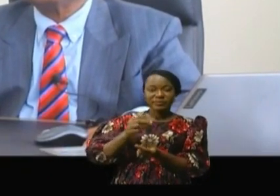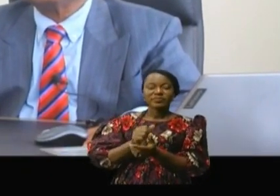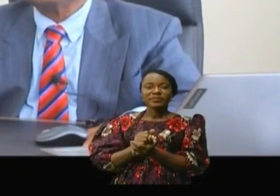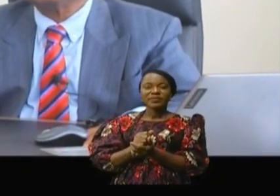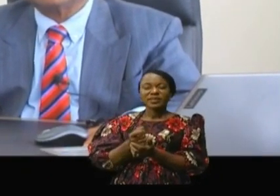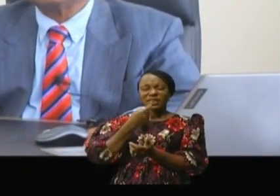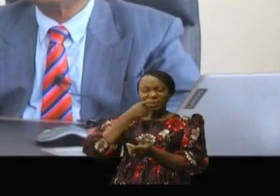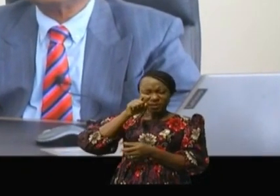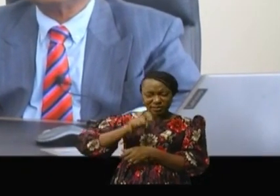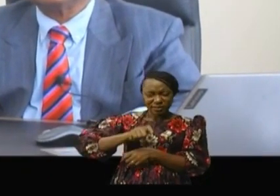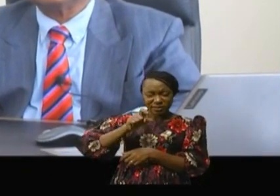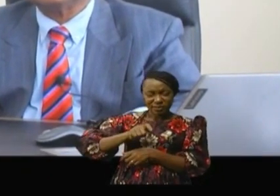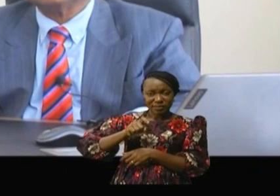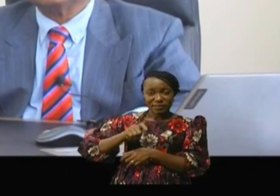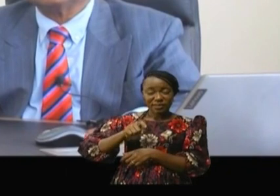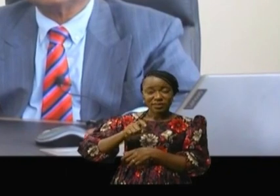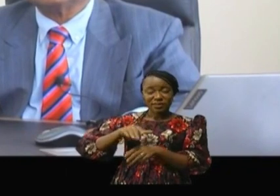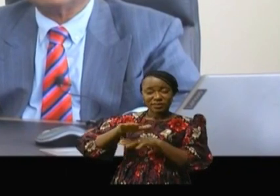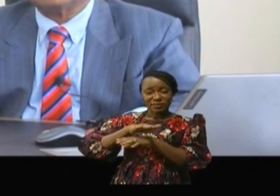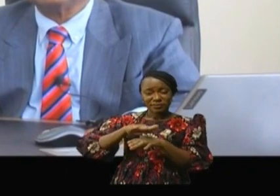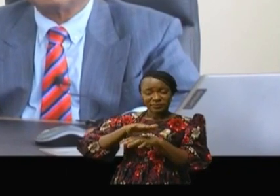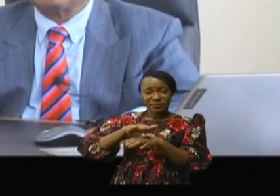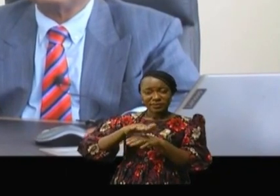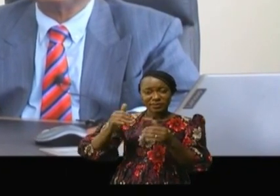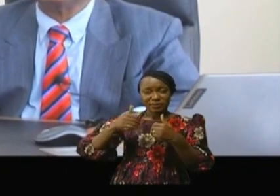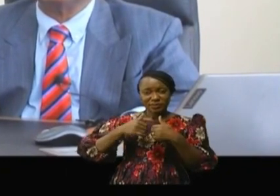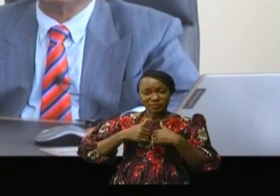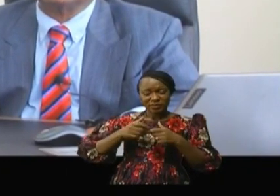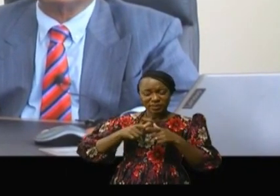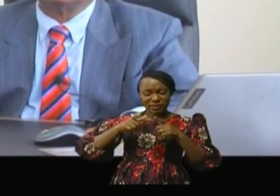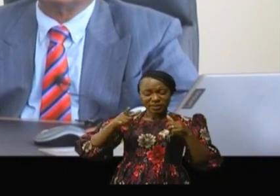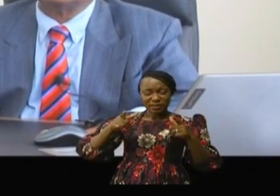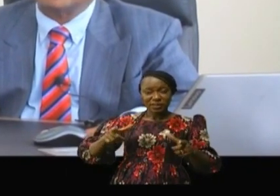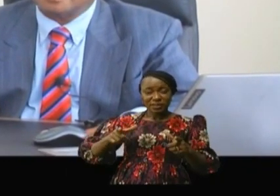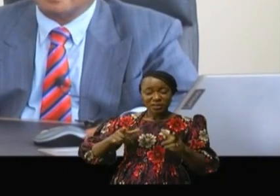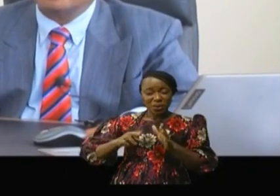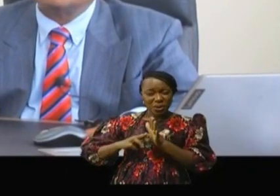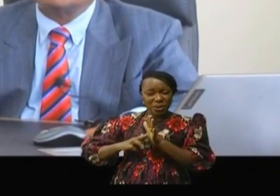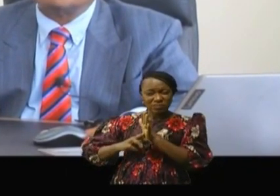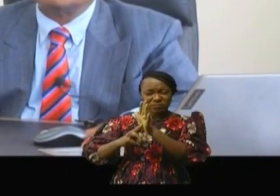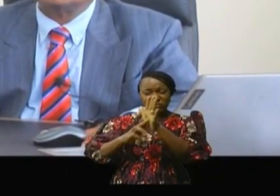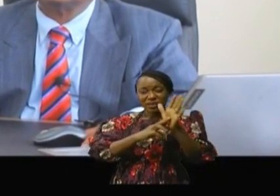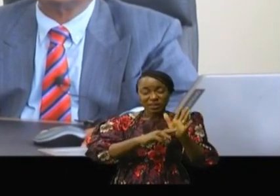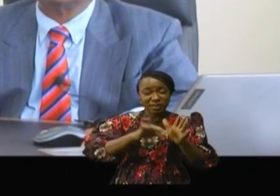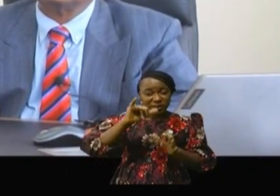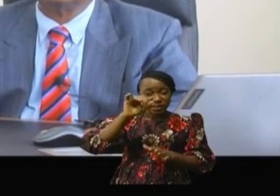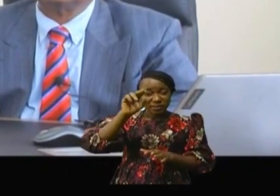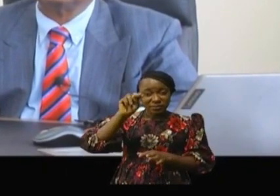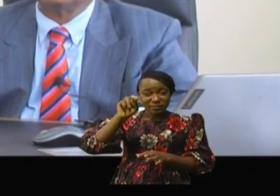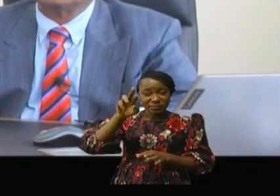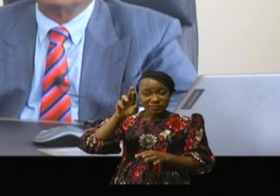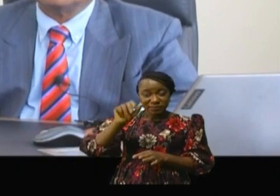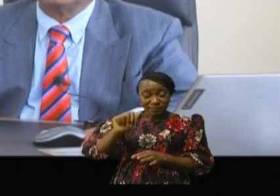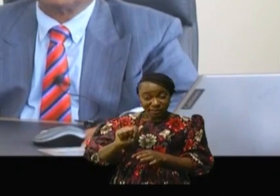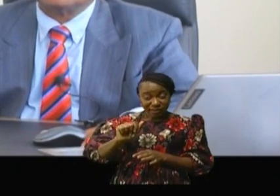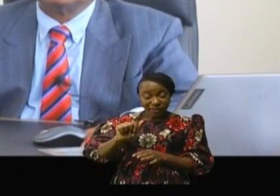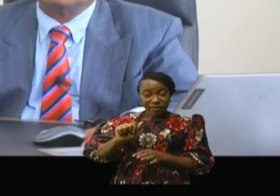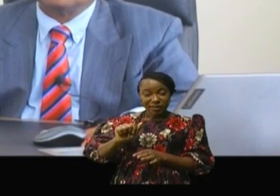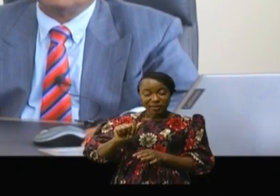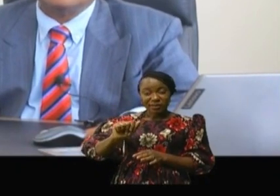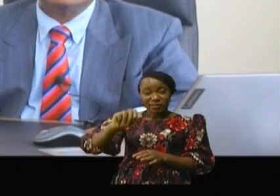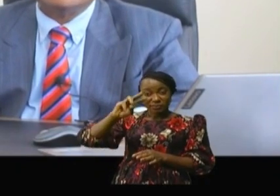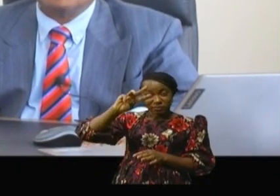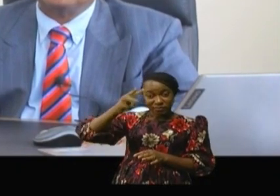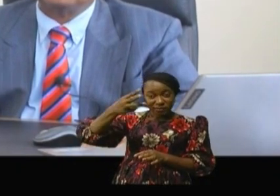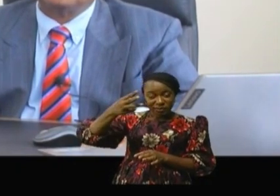j'ai insisté sur la nécessité d'avoir une grande visibilité de l'INERA, qui est une grande institution.